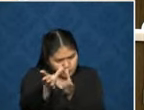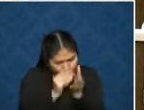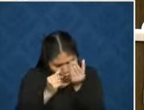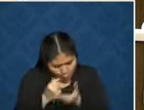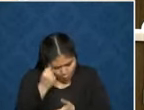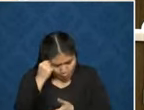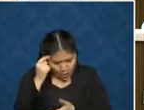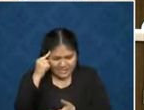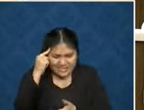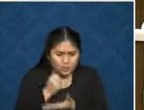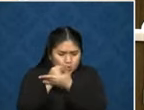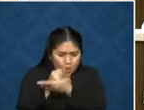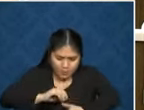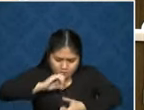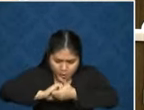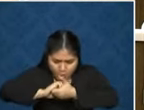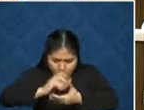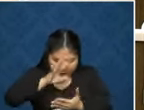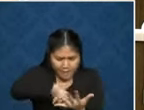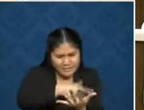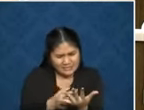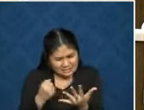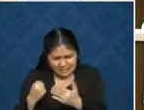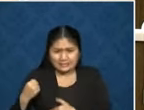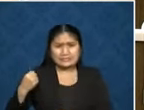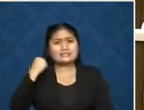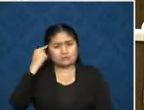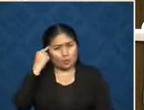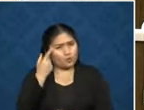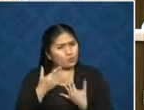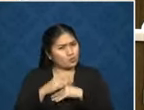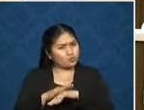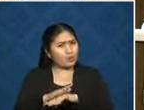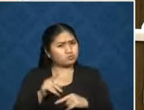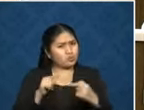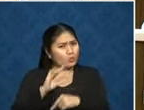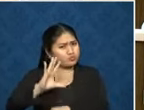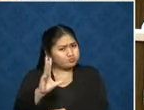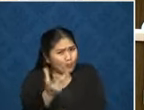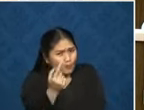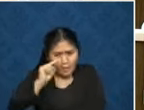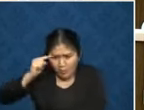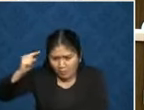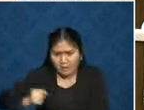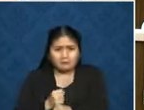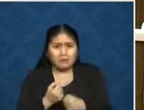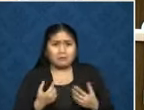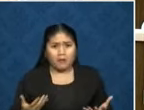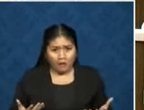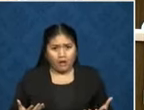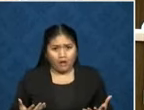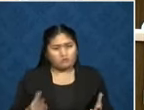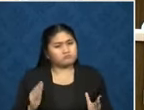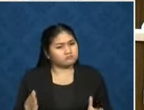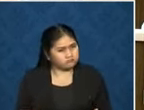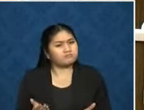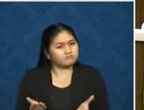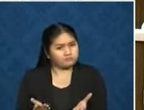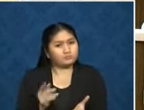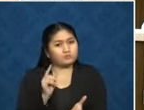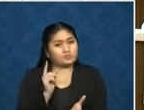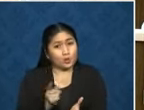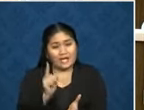ยกันวางแผนกันอย่างจริงจังเราจะอยู่ร่วมกันในยุคโลกาภิวัตน์นี้ได้อย่างไรจึงขอสนับสนุนให้มี